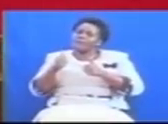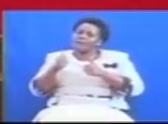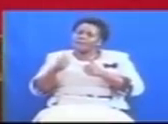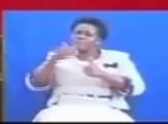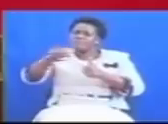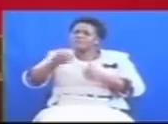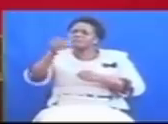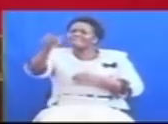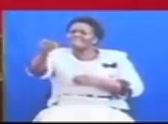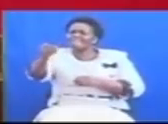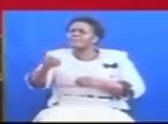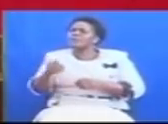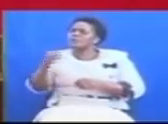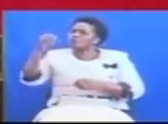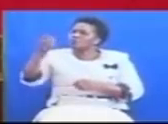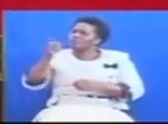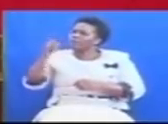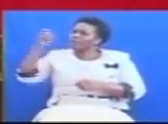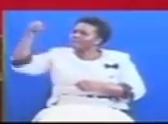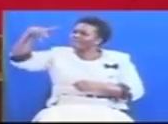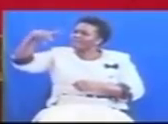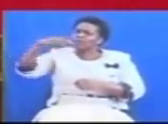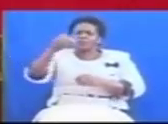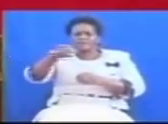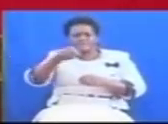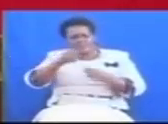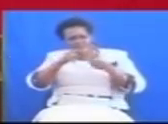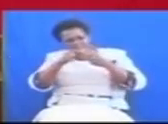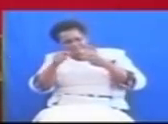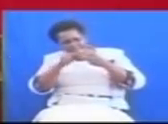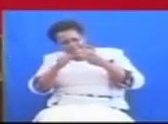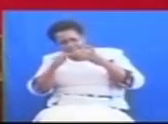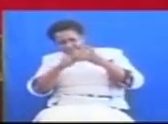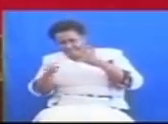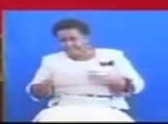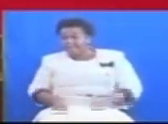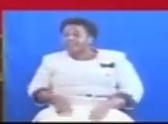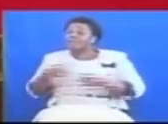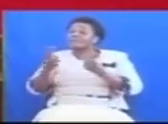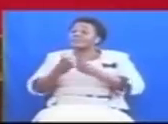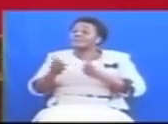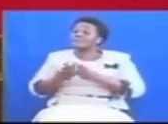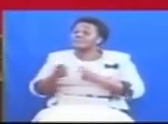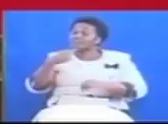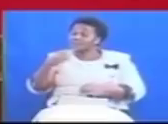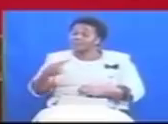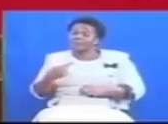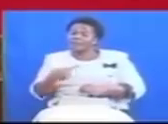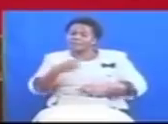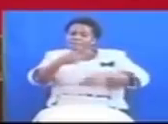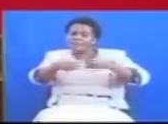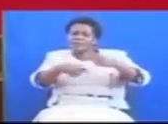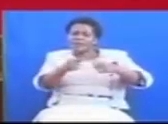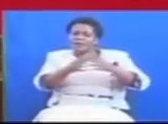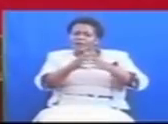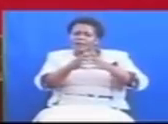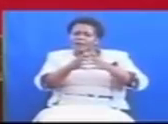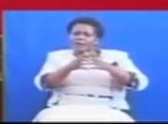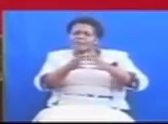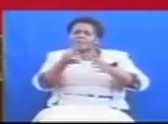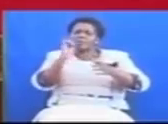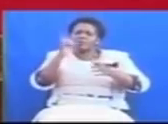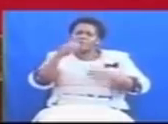ameeleza jambo la msingi kwamba kwa kuwa serikali tulitoa maelekezo maeneo yote ambako miradi hii ya umeme